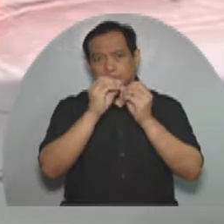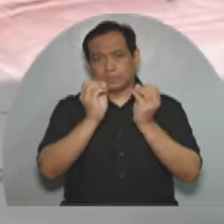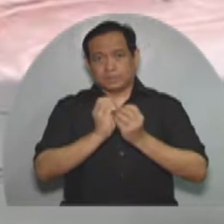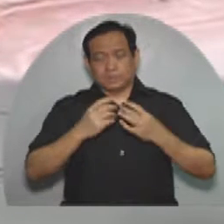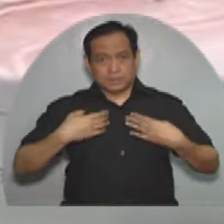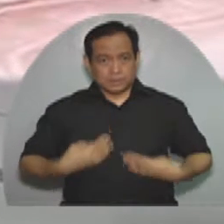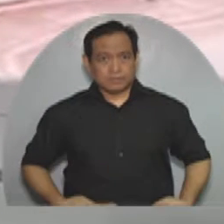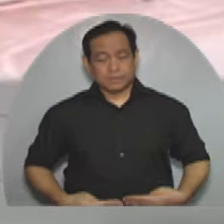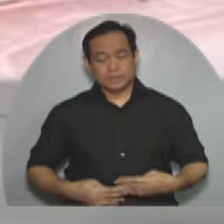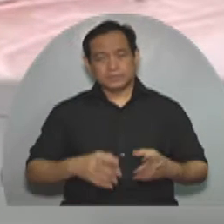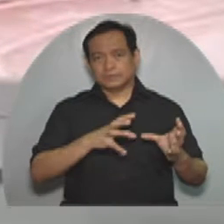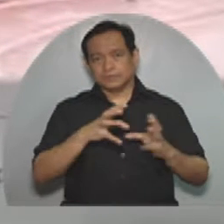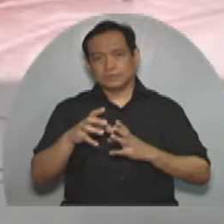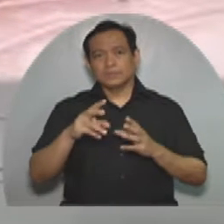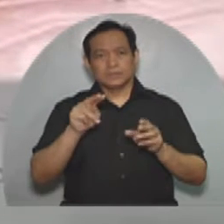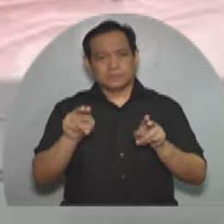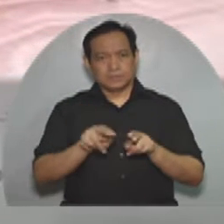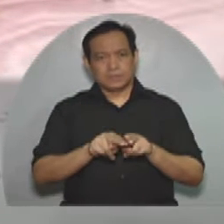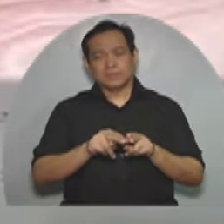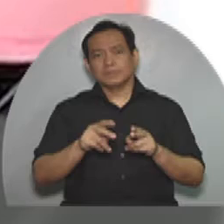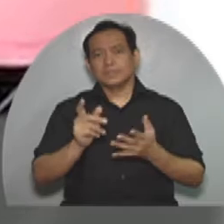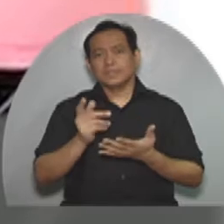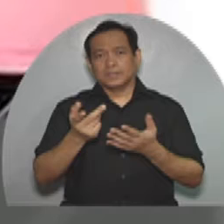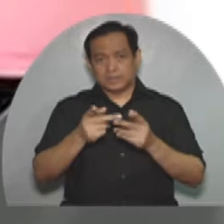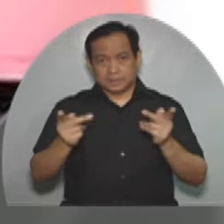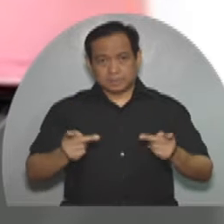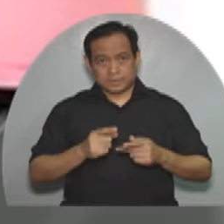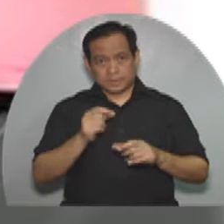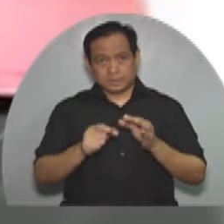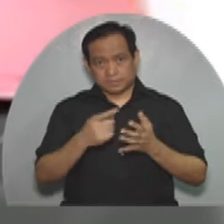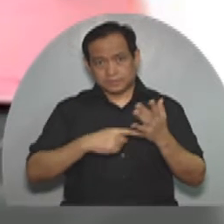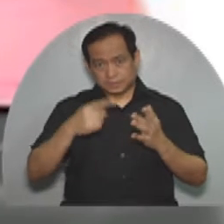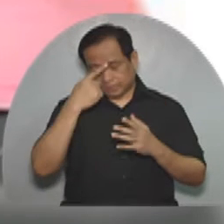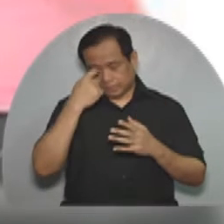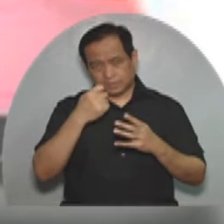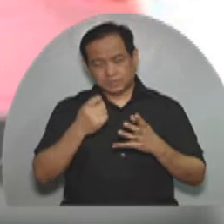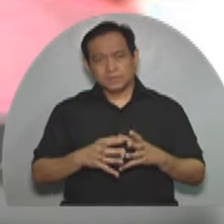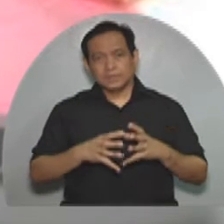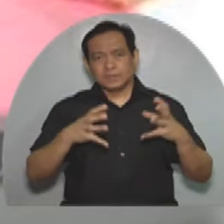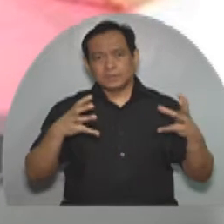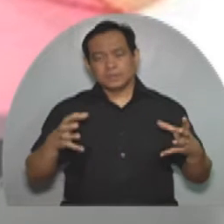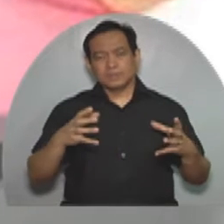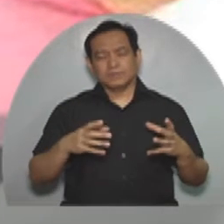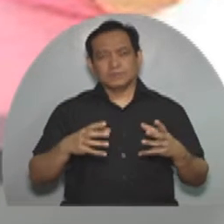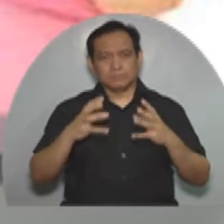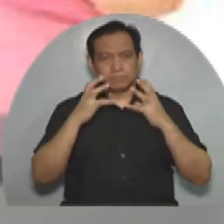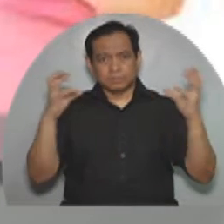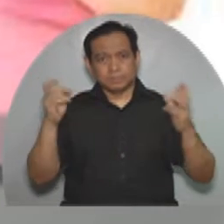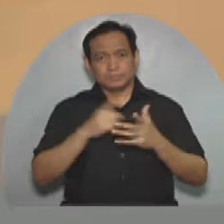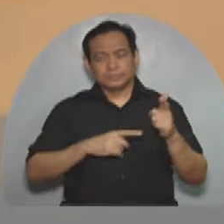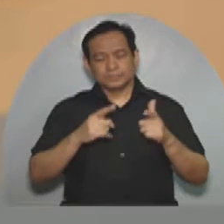katawan ay nawawala sa normal nitong posisyon. Ang maaaring sanhi nito ay yung lubos na pagtaba o